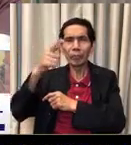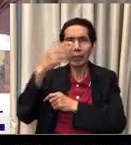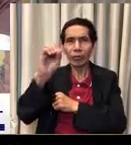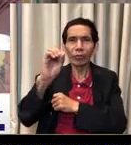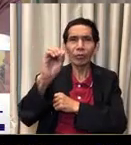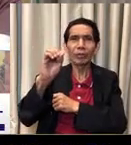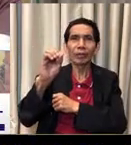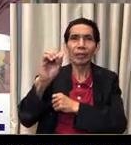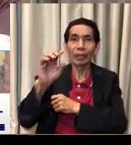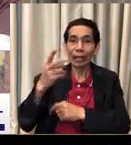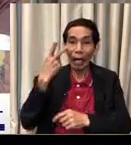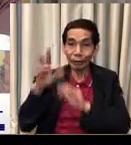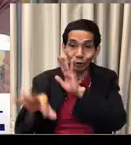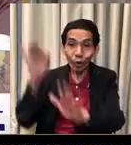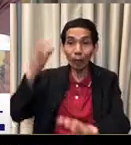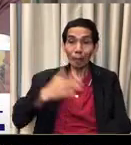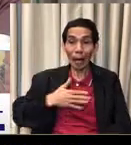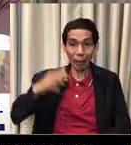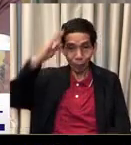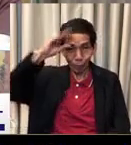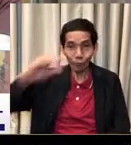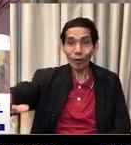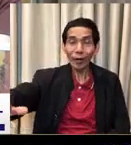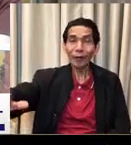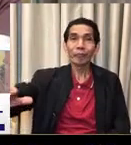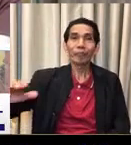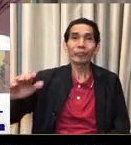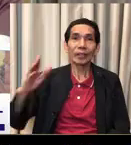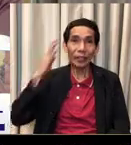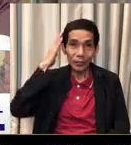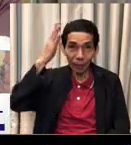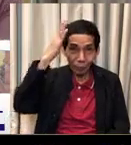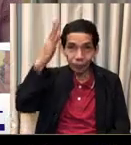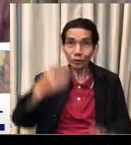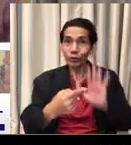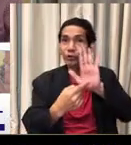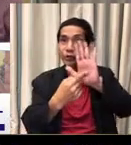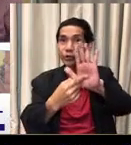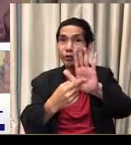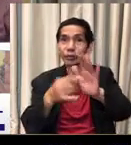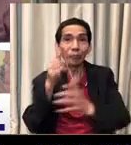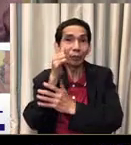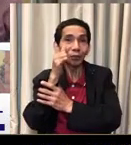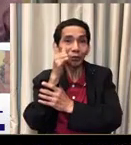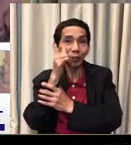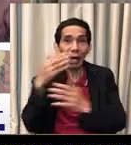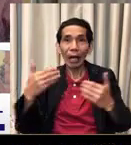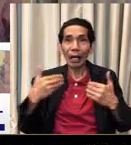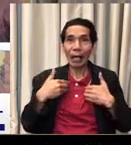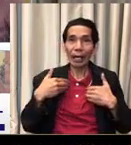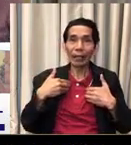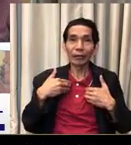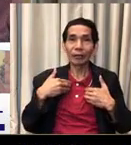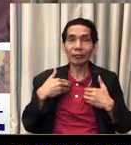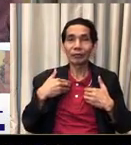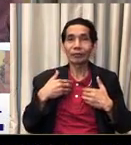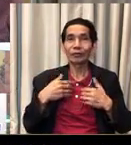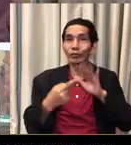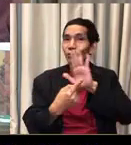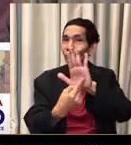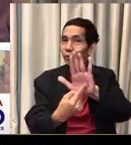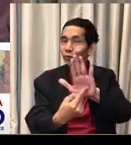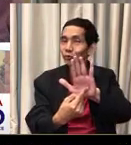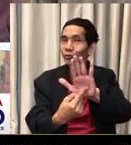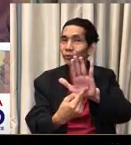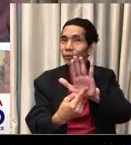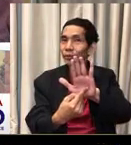Ako dun ako na-discover eh. Sa lamayan ng patay, someday, pakikita ko sa inyo yung video. Meron akong trivia sa inyo. O,